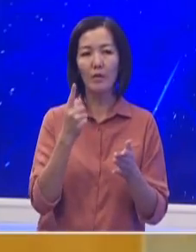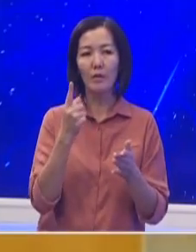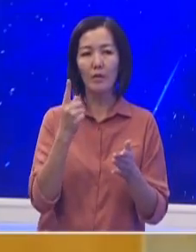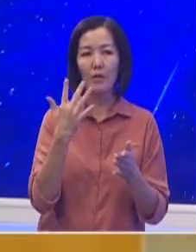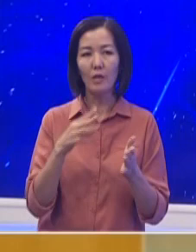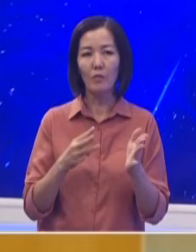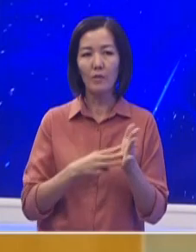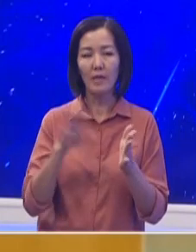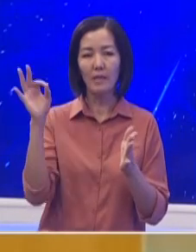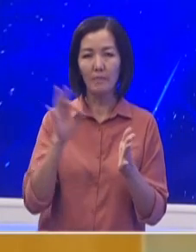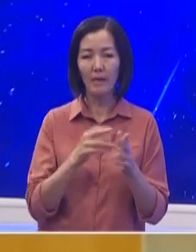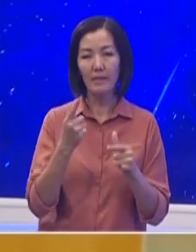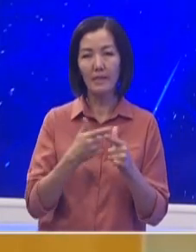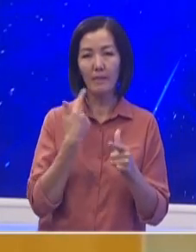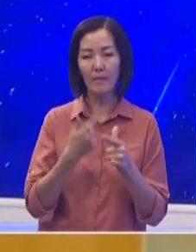2,58%, немесе